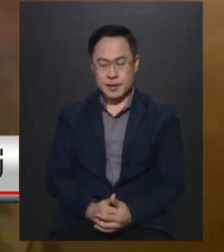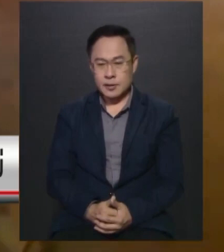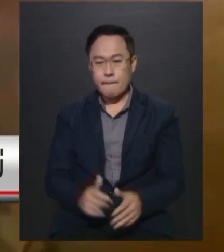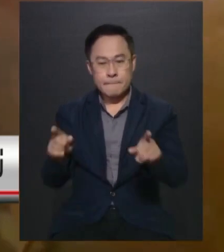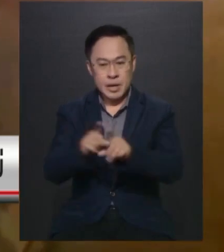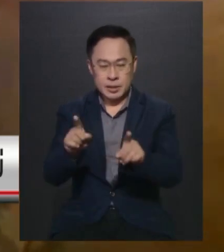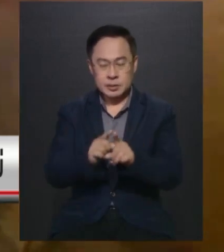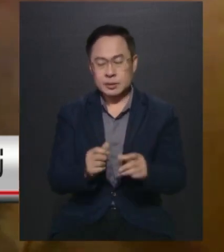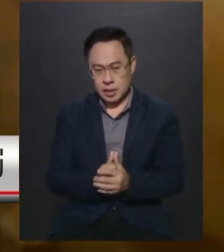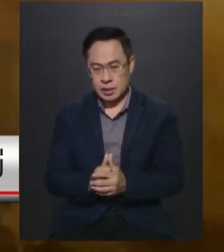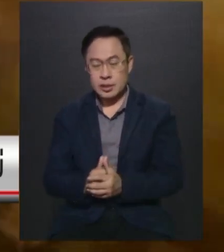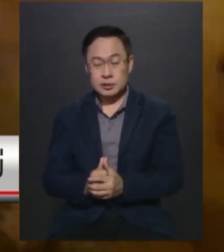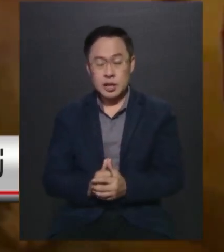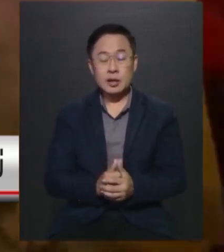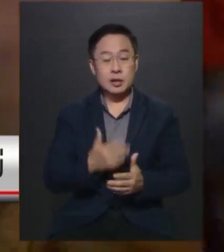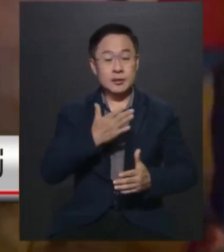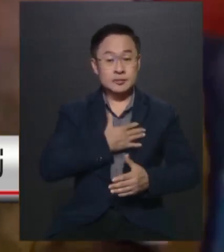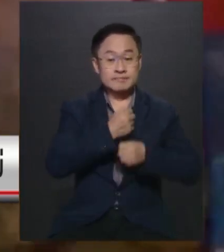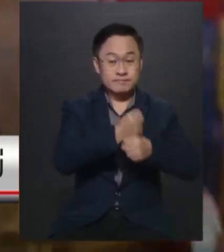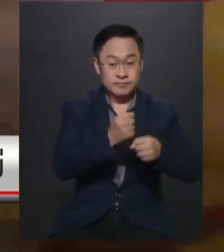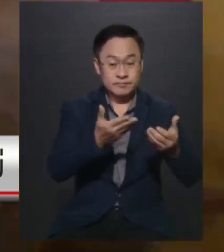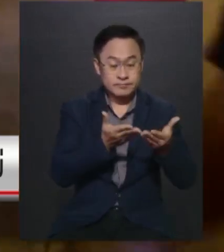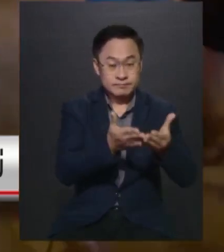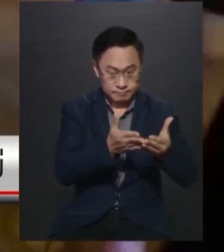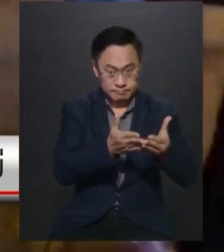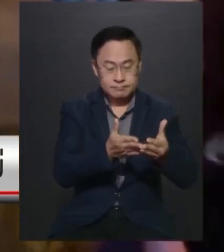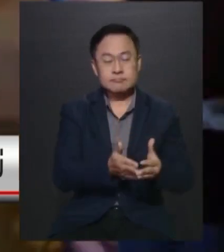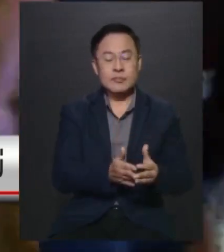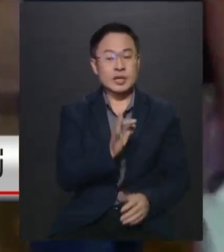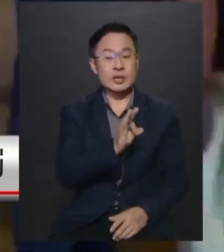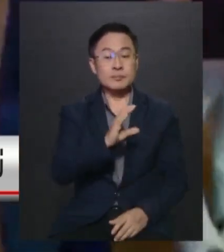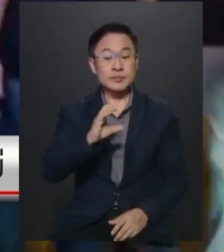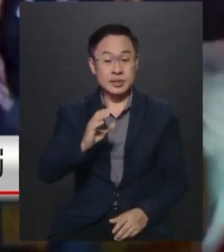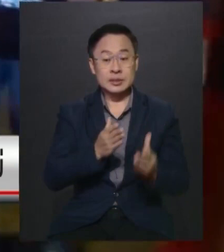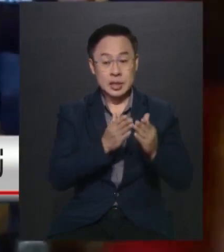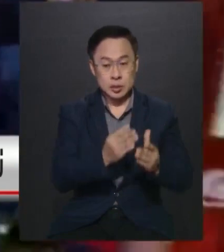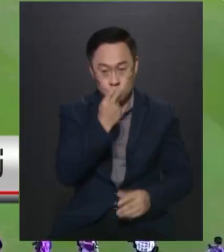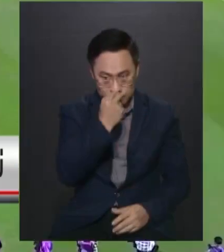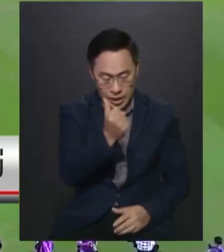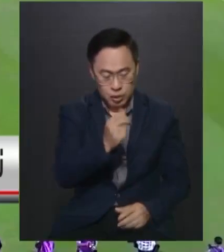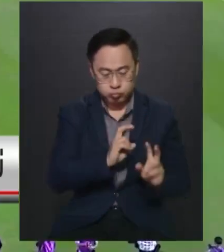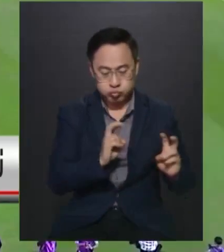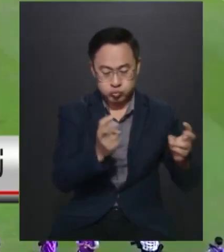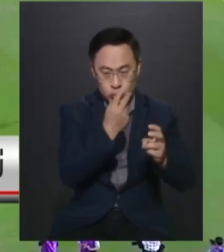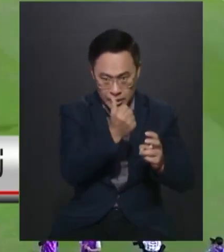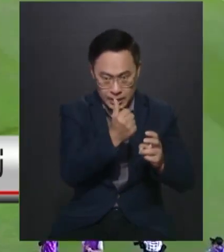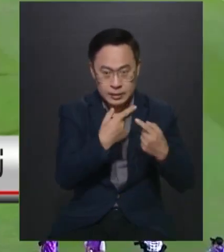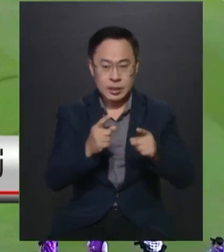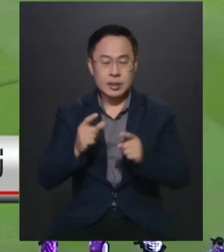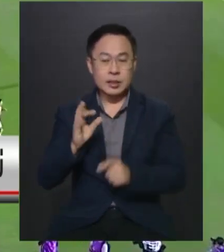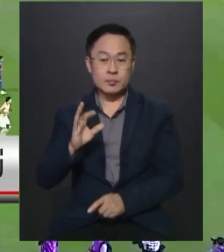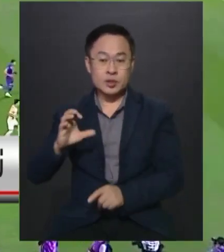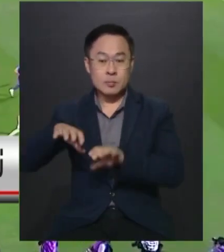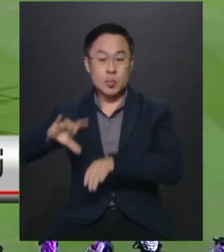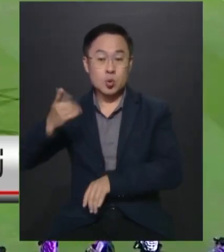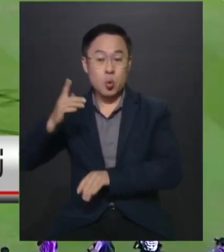ลังจะเปิดฉาก 2023-2024 เนี่ยมีโปรแกรมที่จะเจอกันในเกมนัดที่3ของฤดูกาล สวัสดีครับ วันจันทร์ที่28